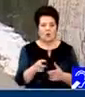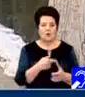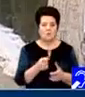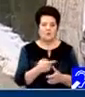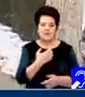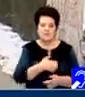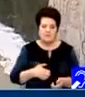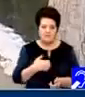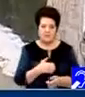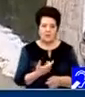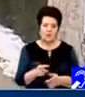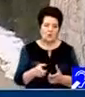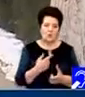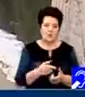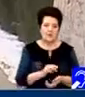val, o anumită ținută,